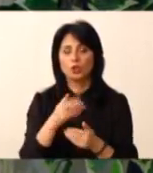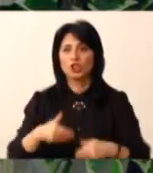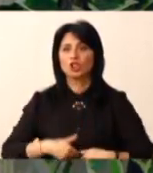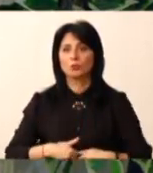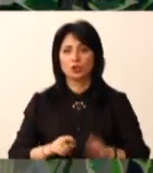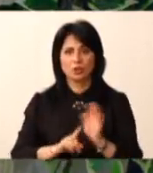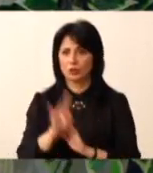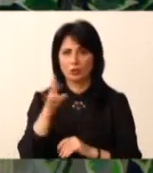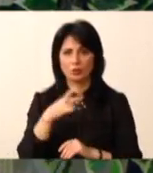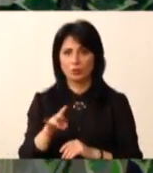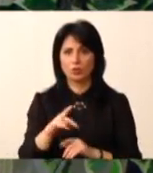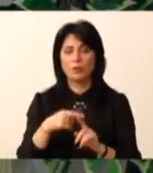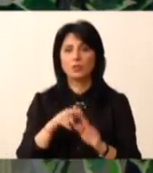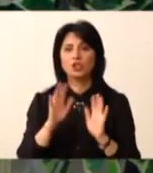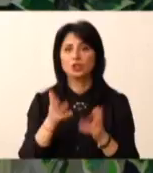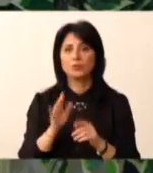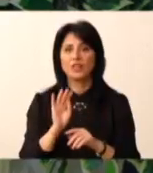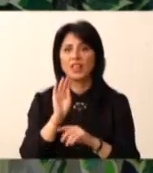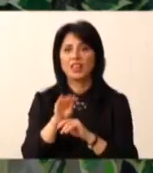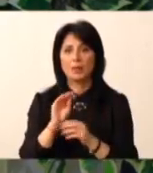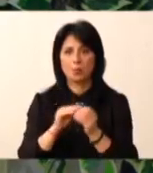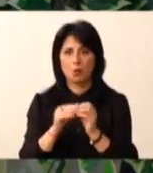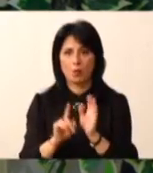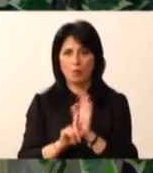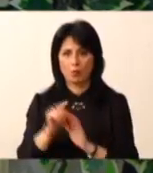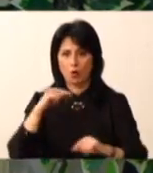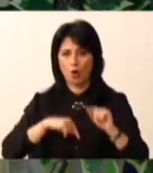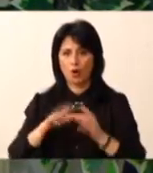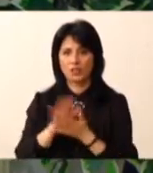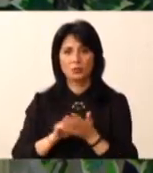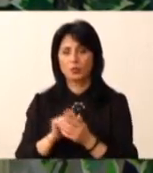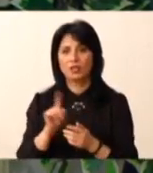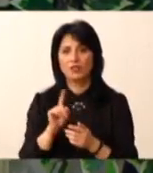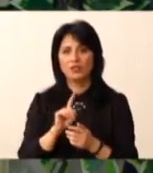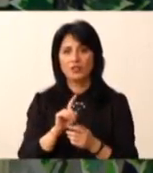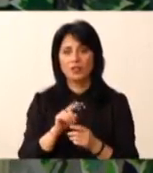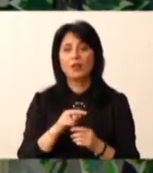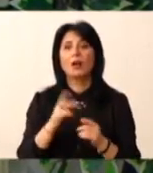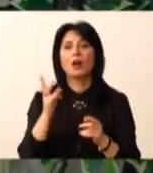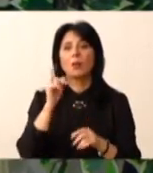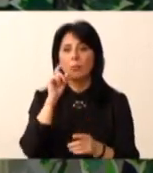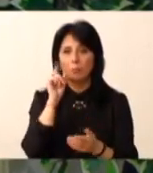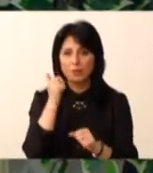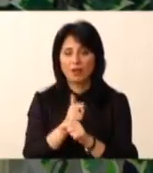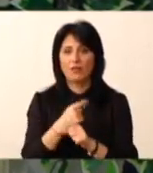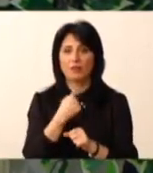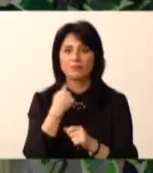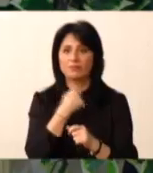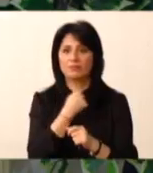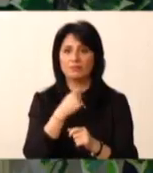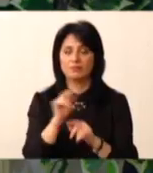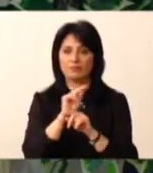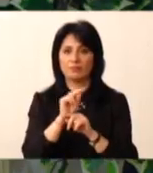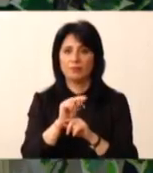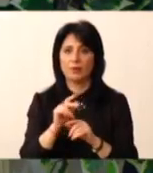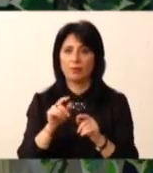შიმშილი დაიწყოთ და ასეთ შემთხვევაში დამატებითი პრობლემა შექმნათ ორგანიზმისათვის. ანუ ფარისებრი ჯირკვლის ფუნქციის დაქვეითება იწვევს